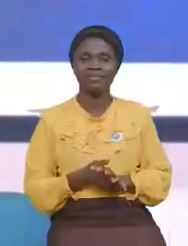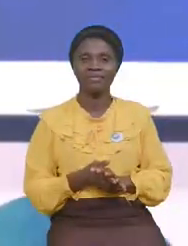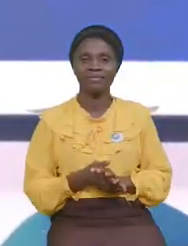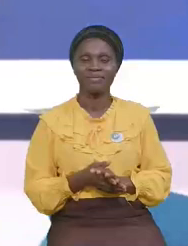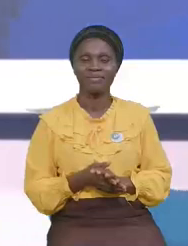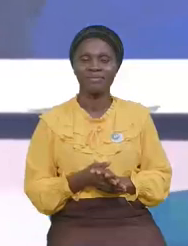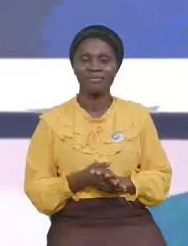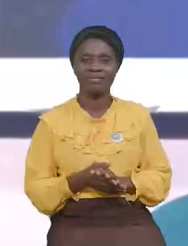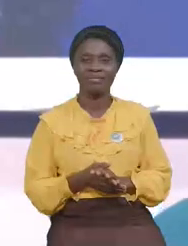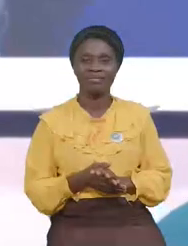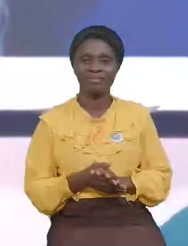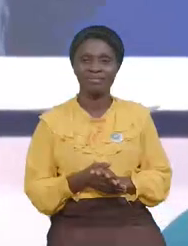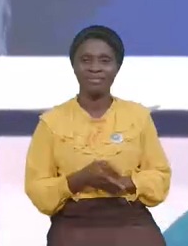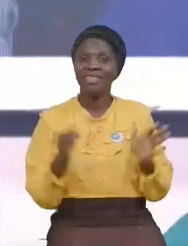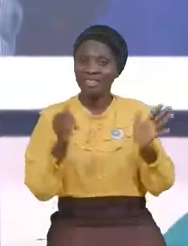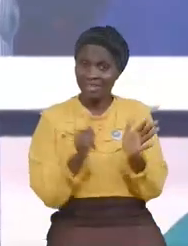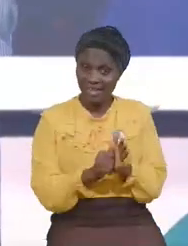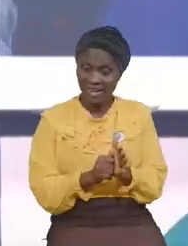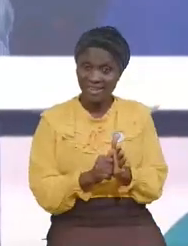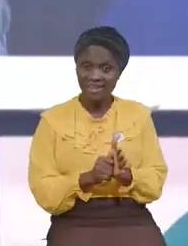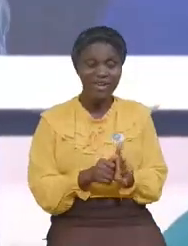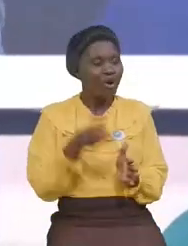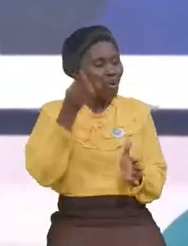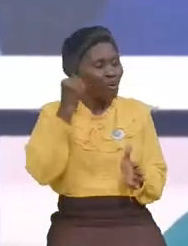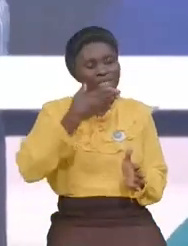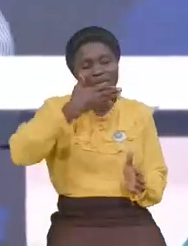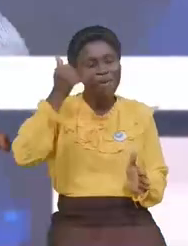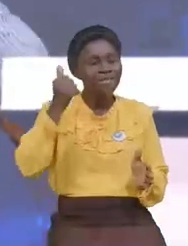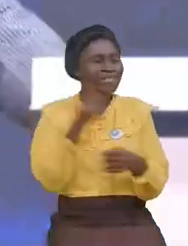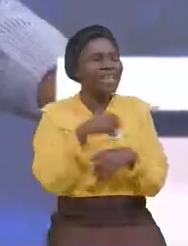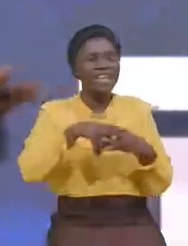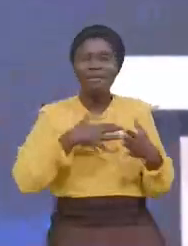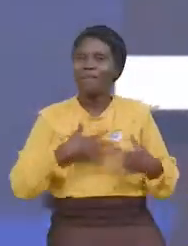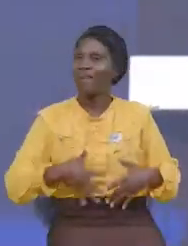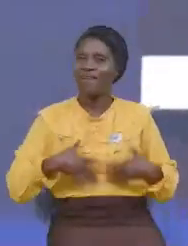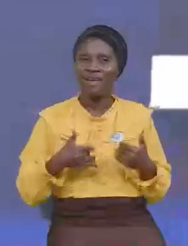oui. Ah, ça c'est le meilleur jour de ma vie.